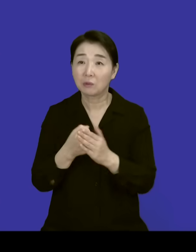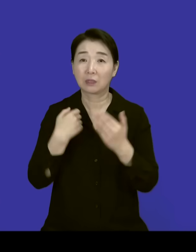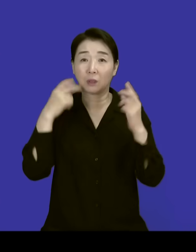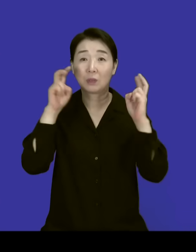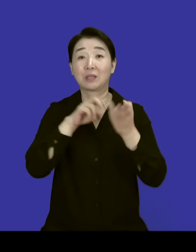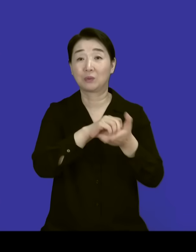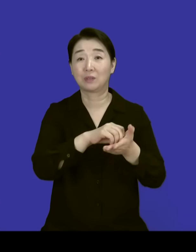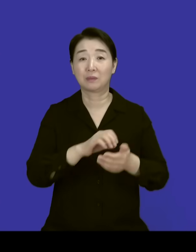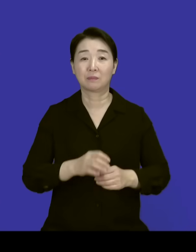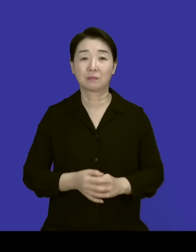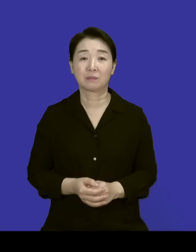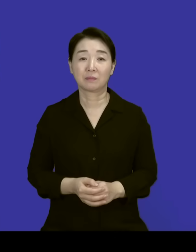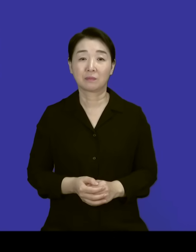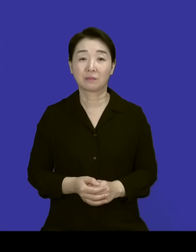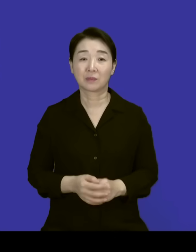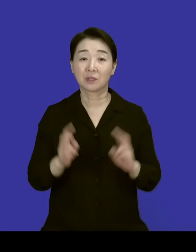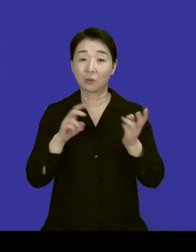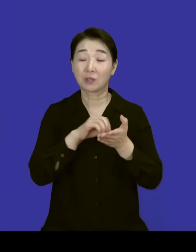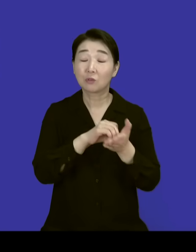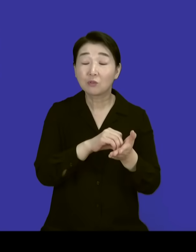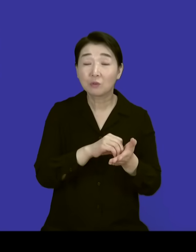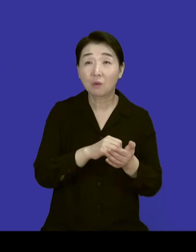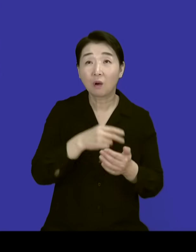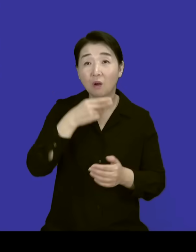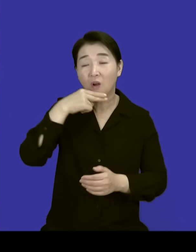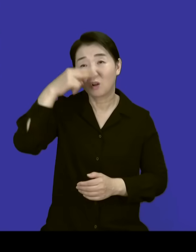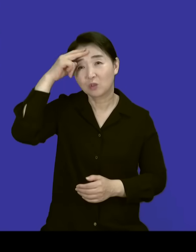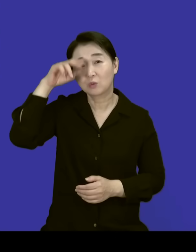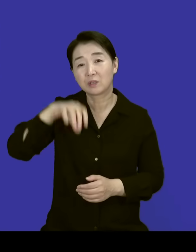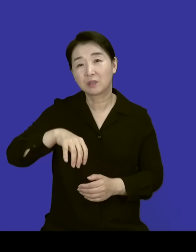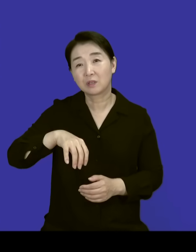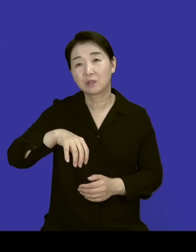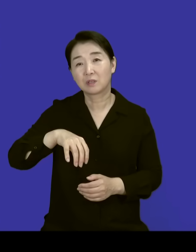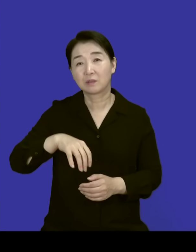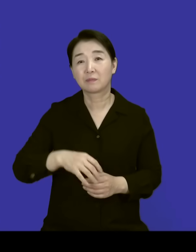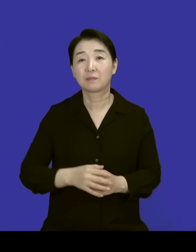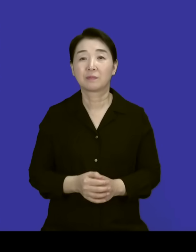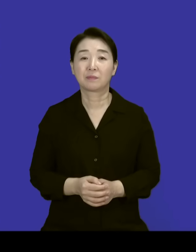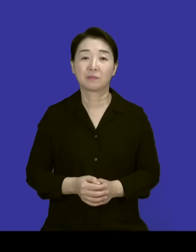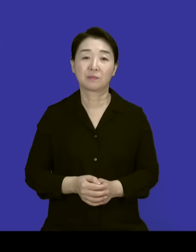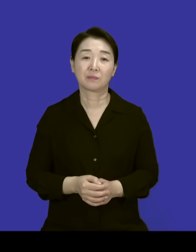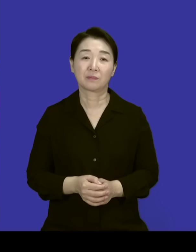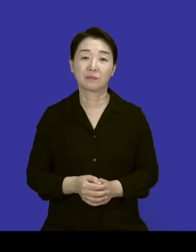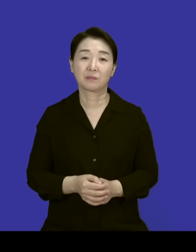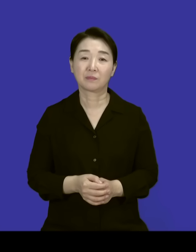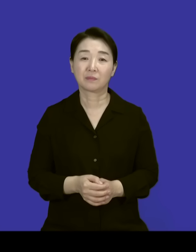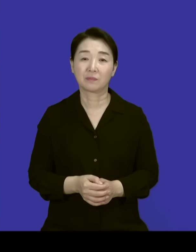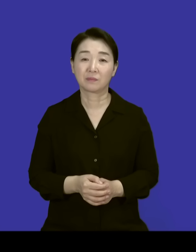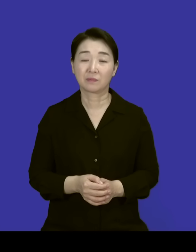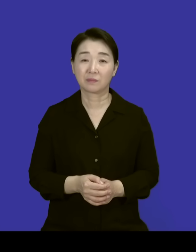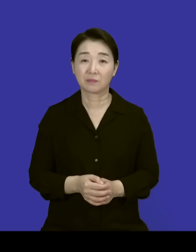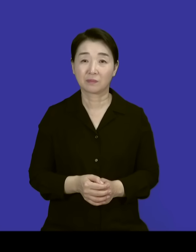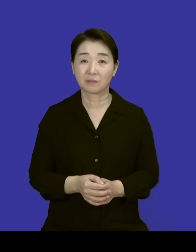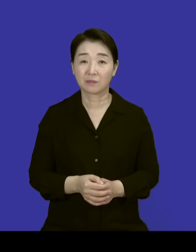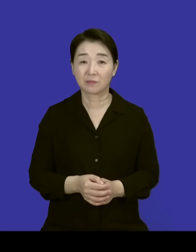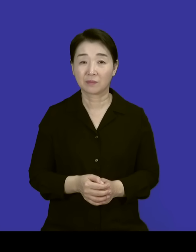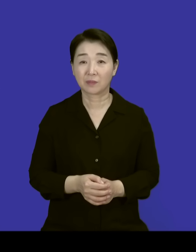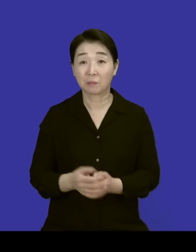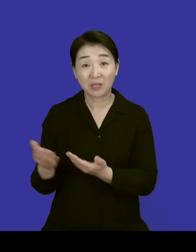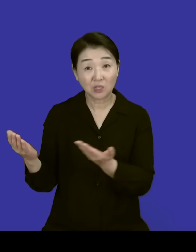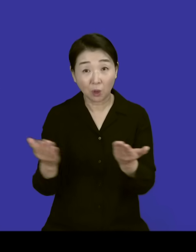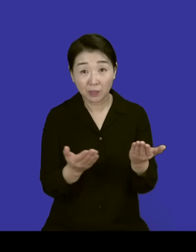있어요, 취직했습니까? 그 당시에는 뭐 주점이라 그러죠. 네네. 룸사롱, 뭐 주점, 뭐 이런 술집 이런데 아, 거기서 뭐 서빙부 그랬어요? 미성년자가 아니요.